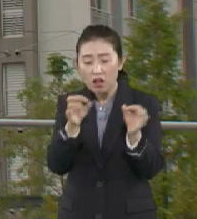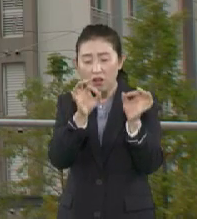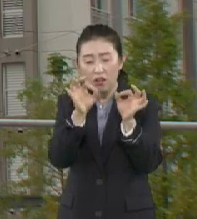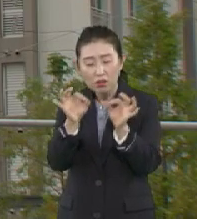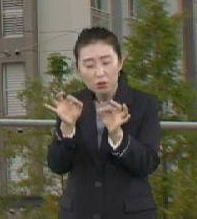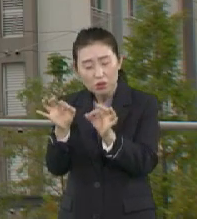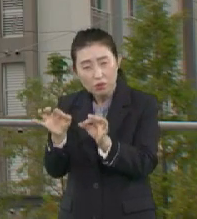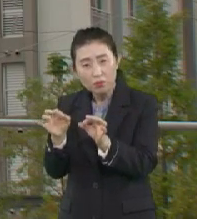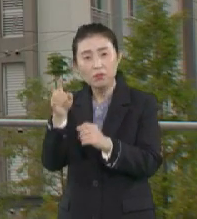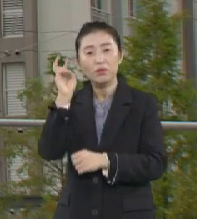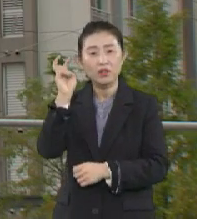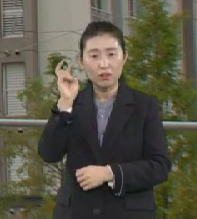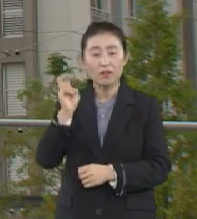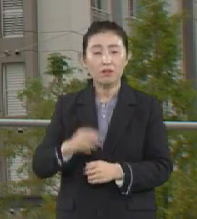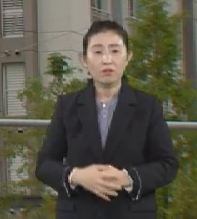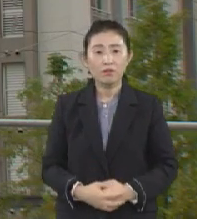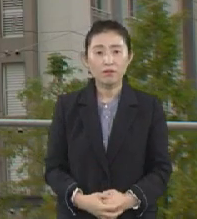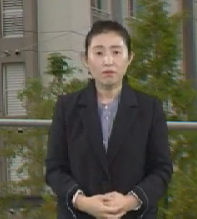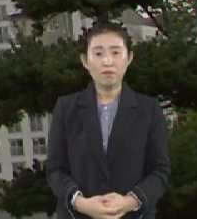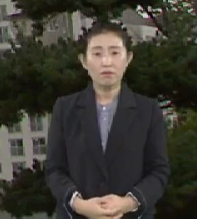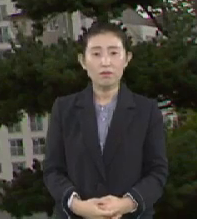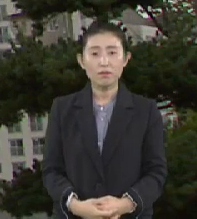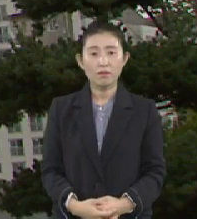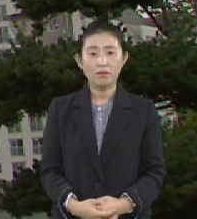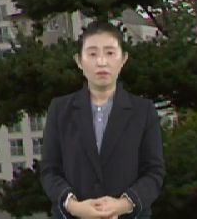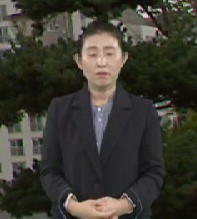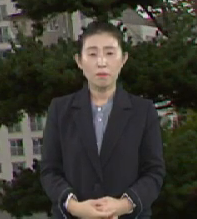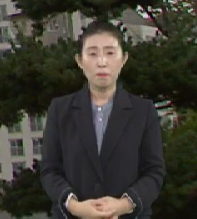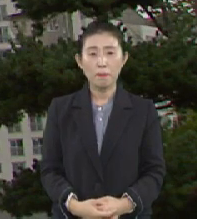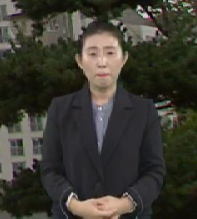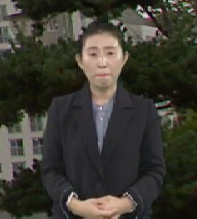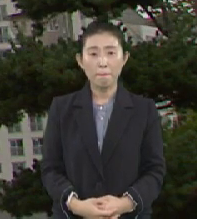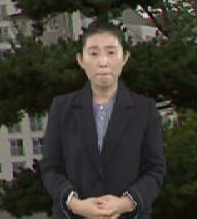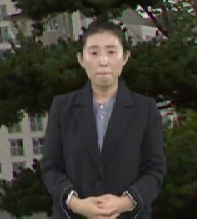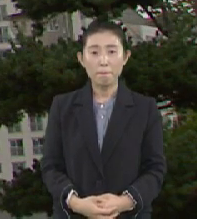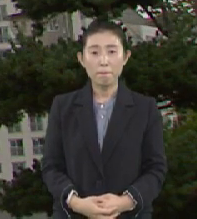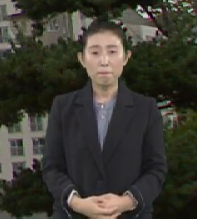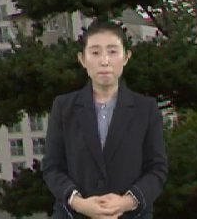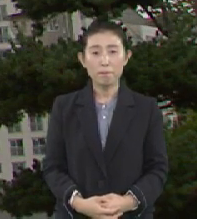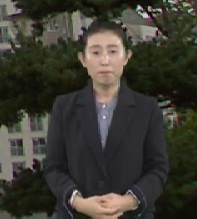점차 영향을 받을 것으로 전망합니다. TJB 김건규입니다.